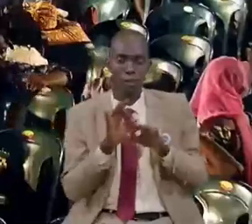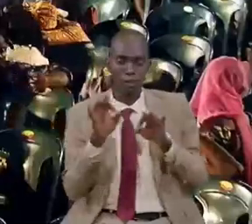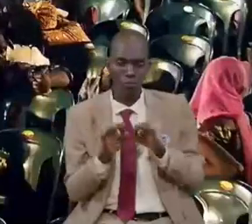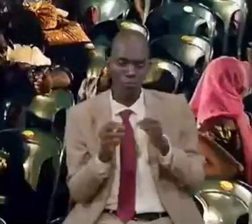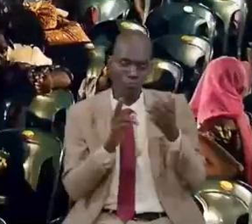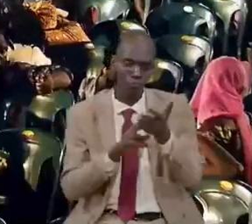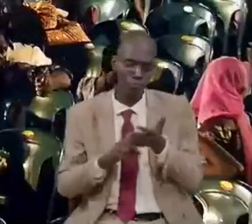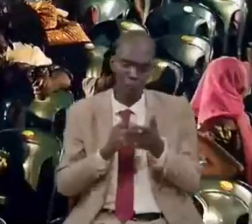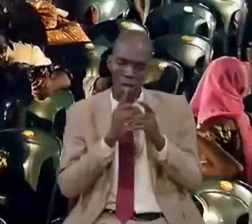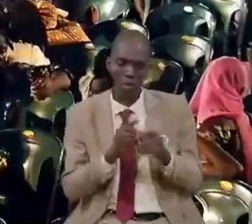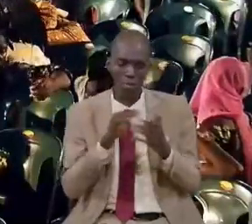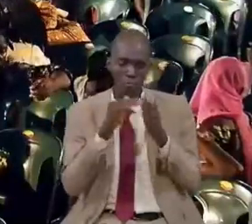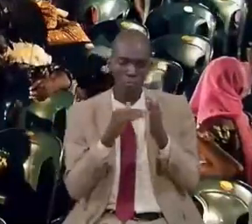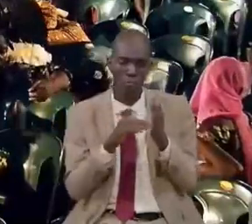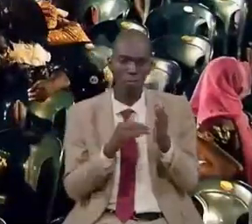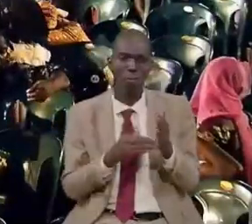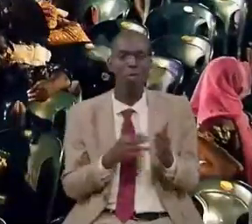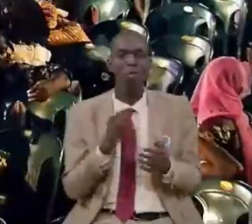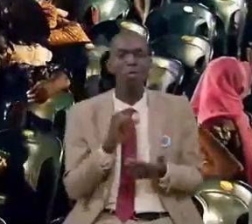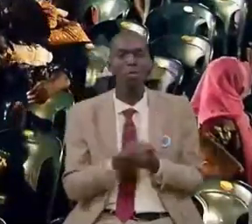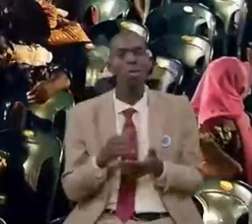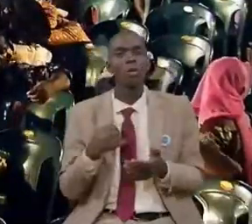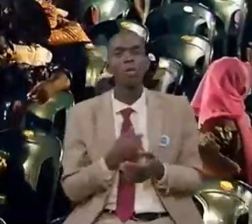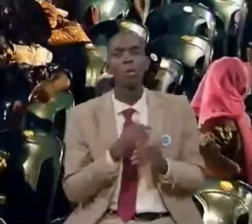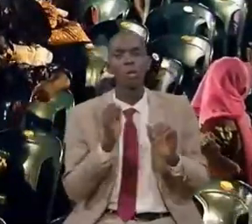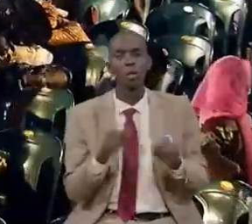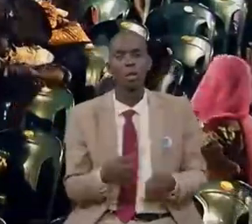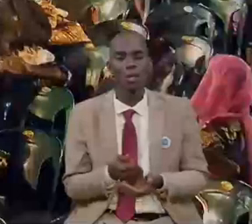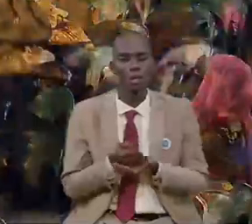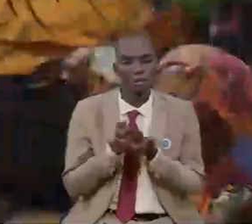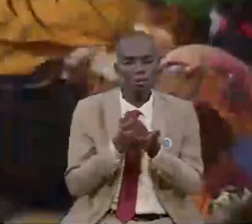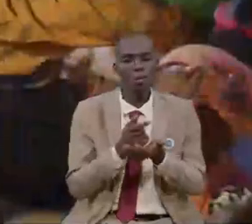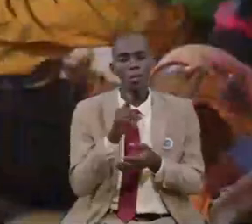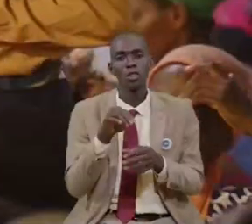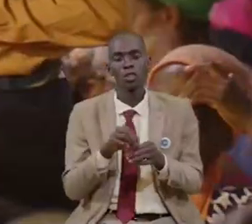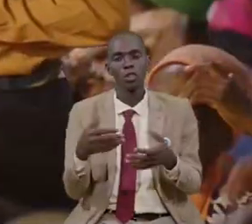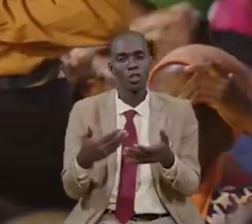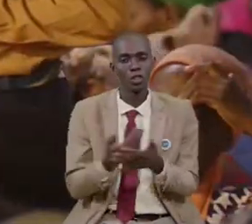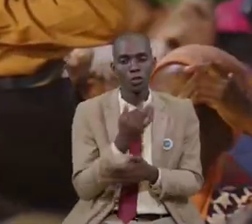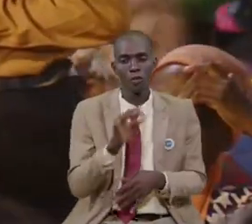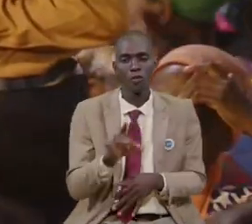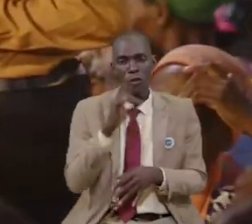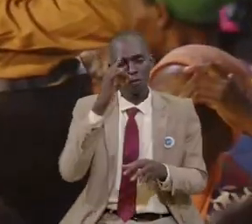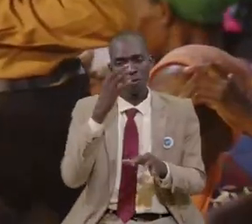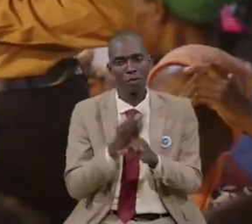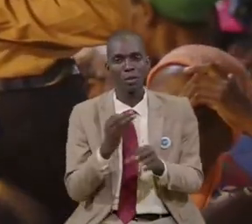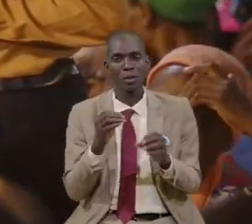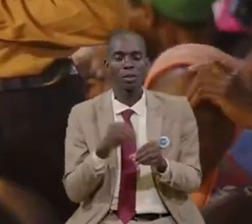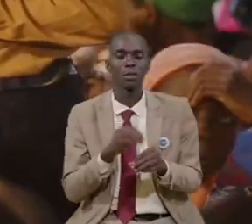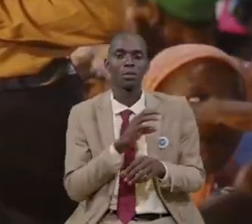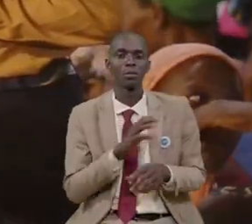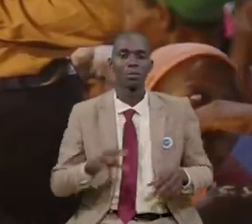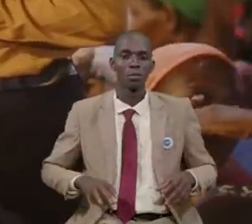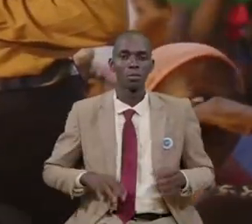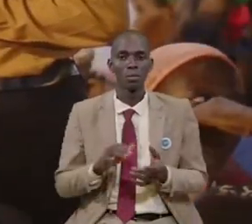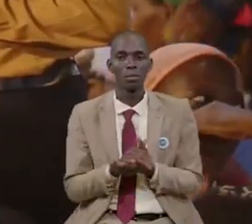formulaire et soumettez-le après. Et ça va se servir de